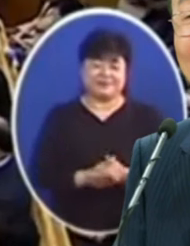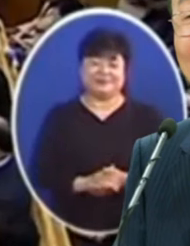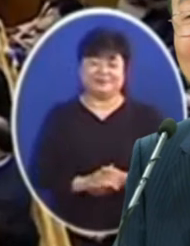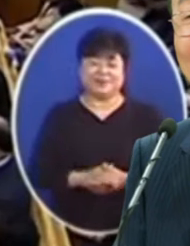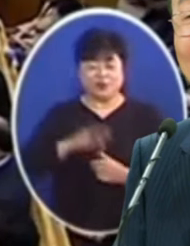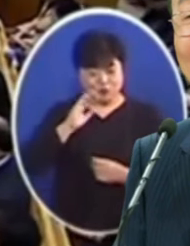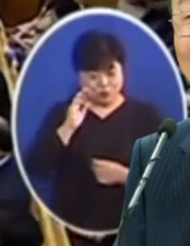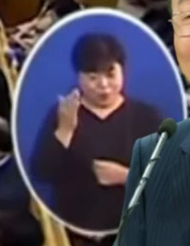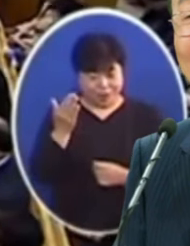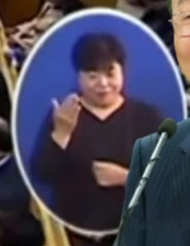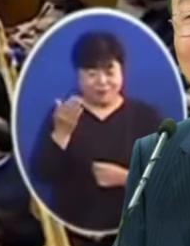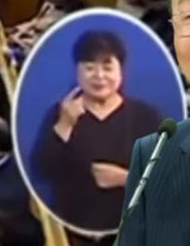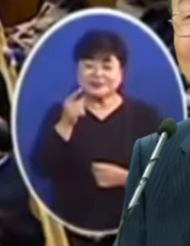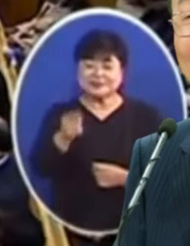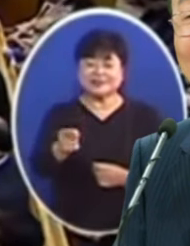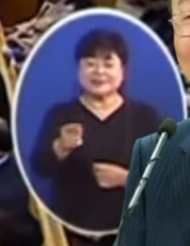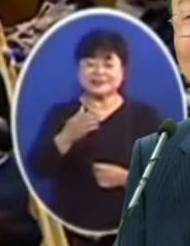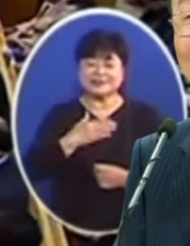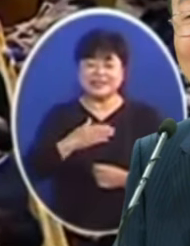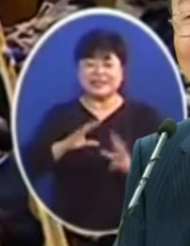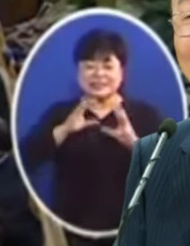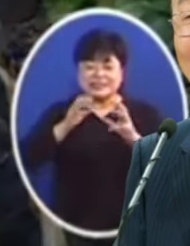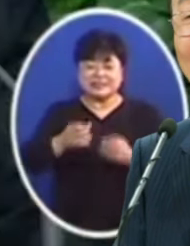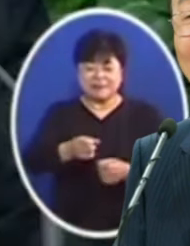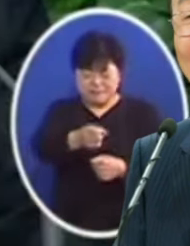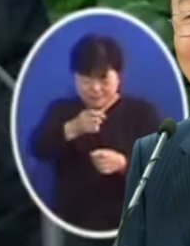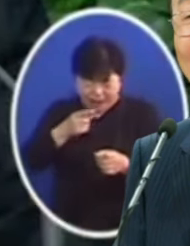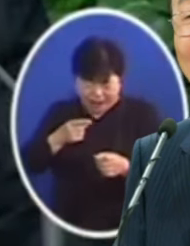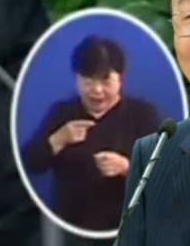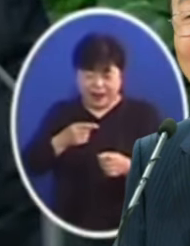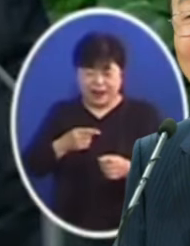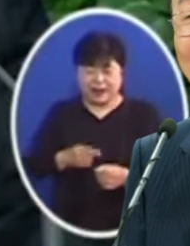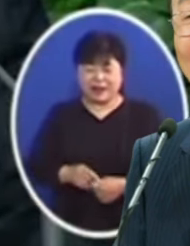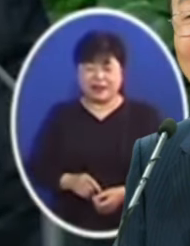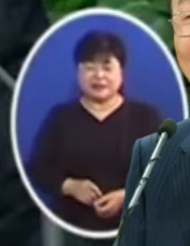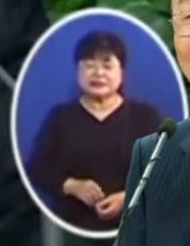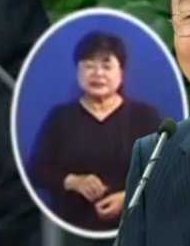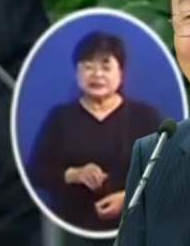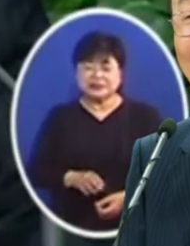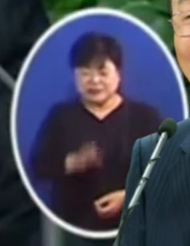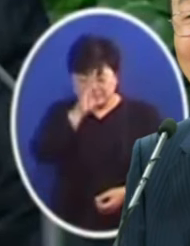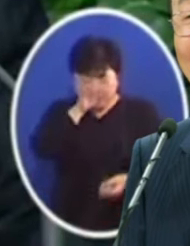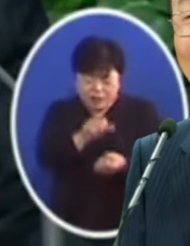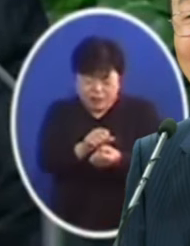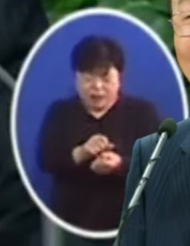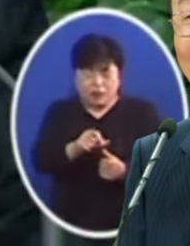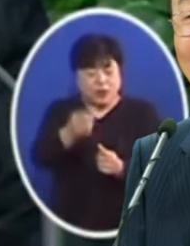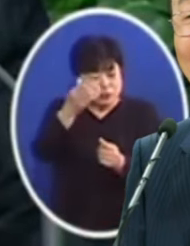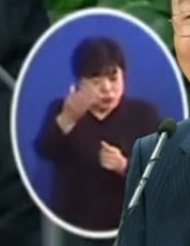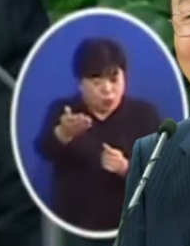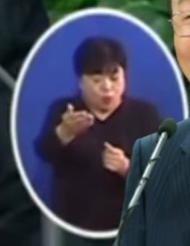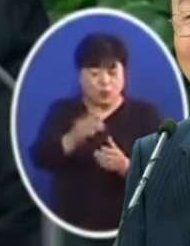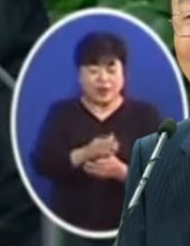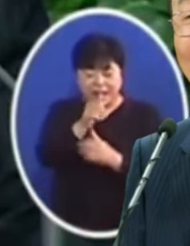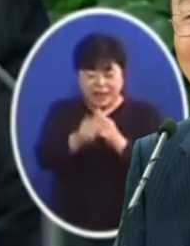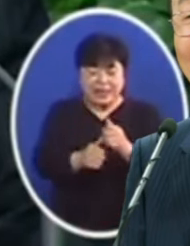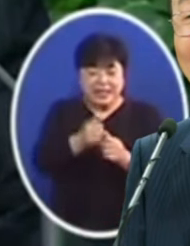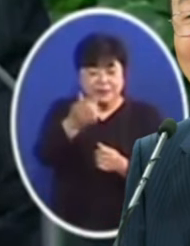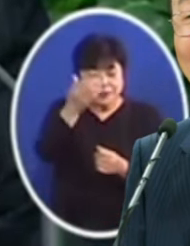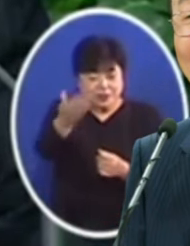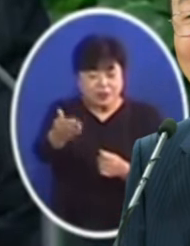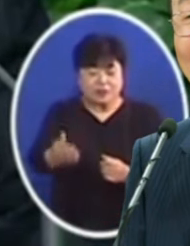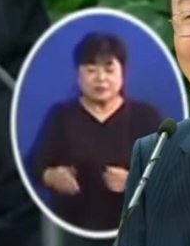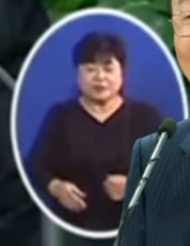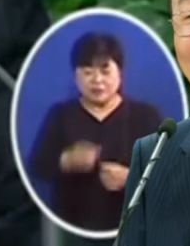지금이 되나니 저는 나를 세상권의 올무에서와 극한 염병에서 건지실 것입니다. 하나님이